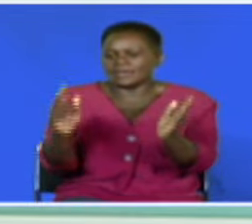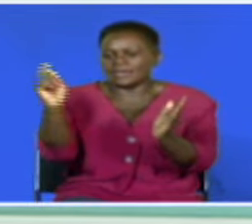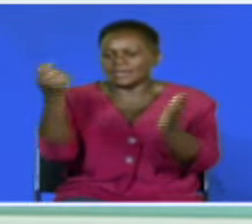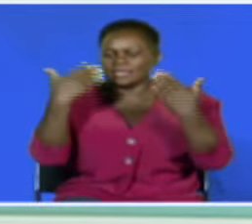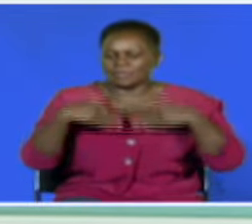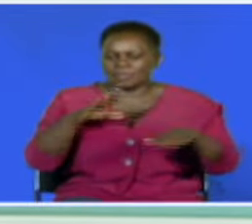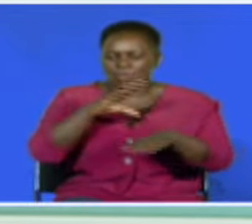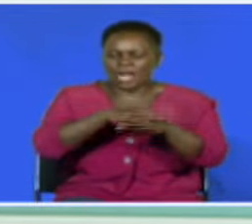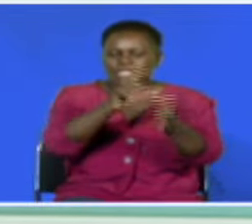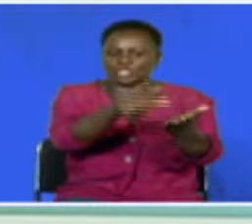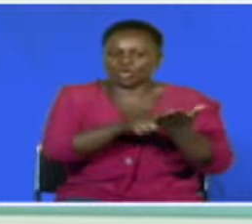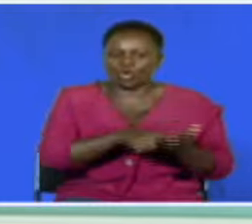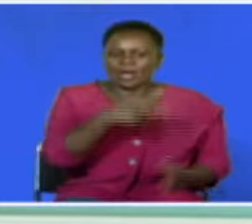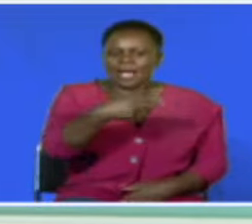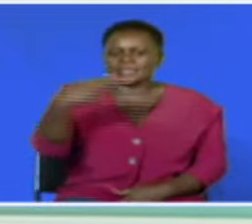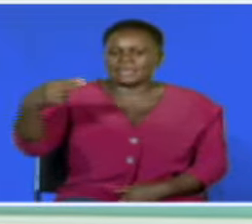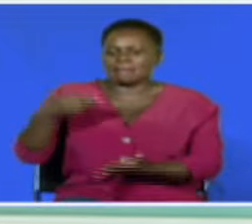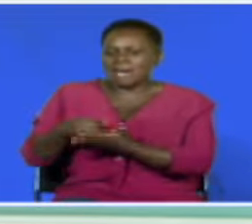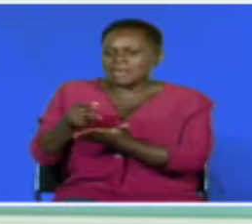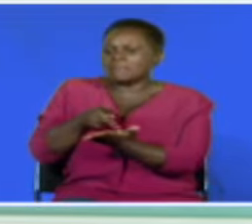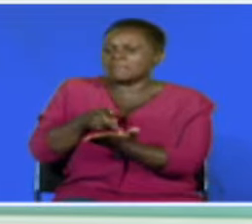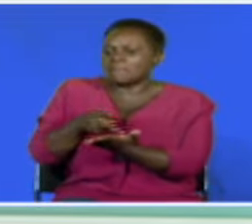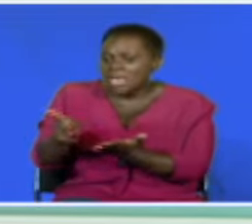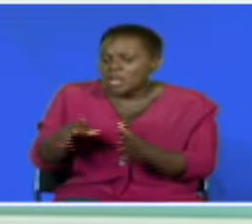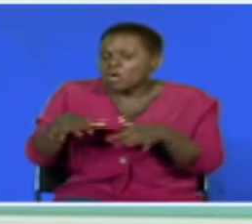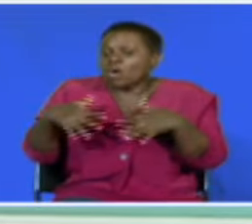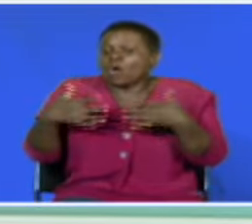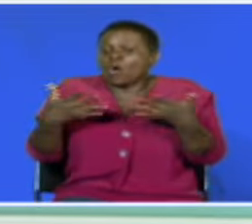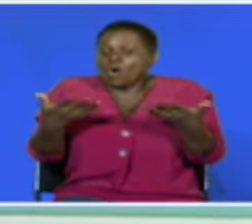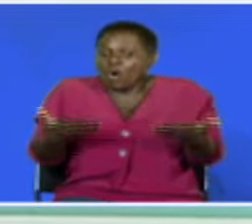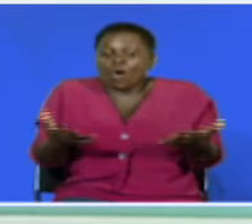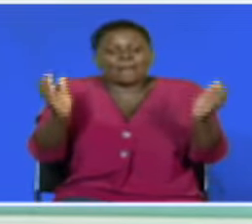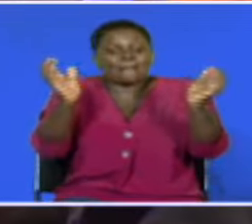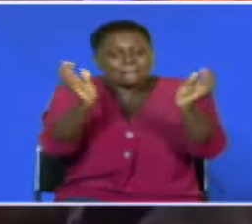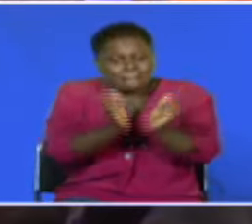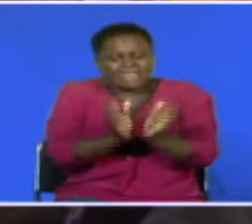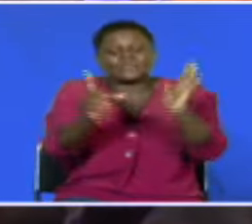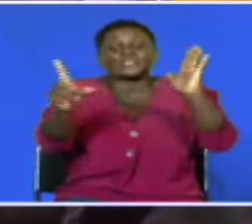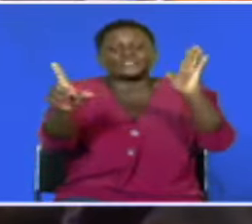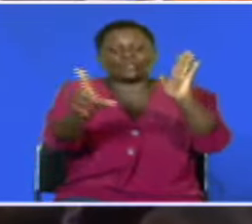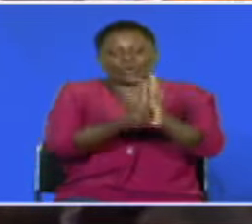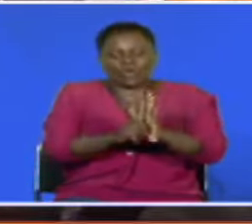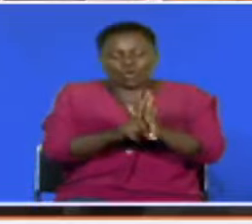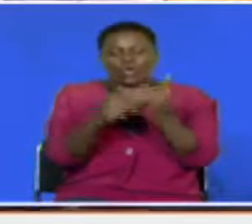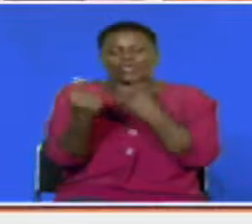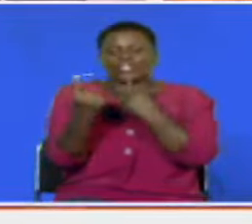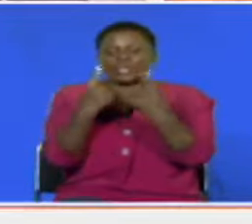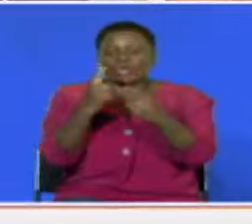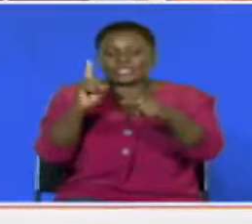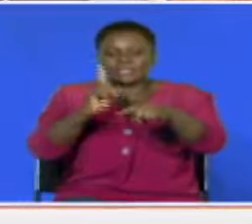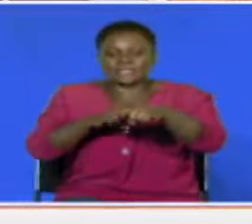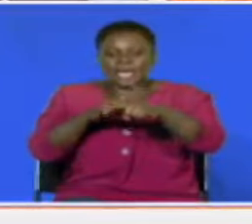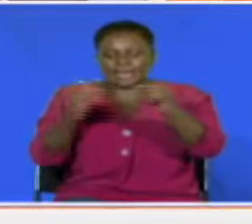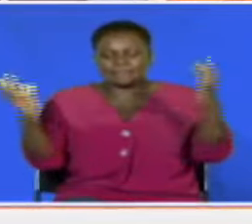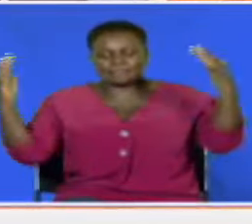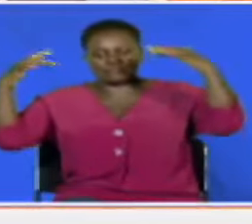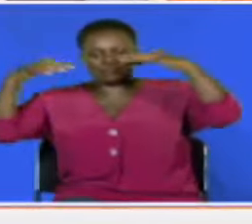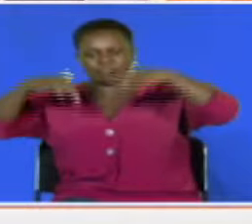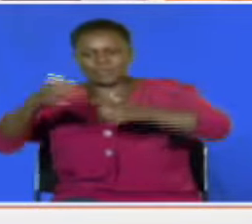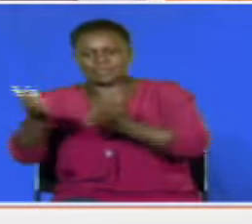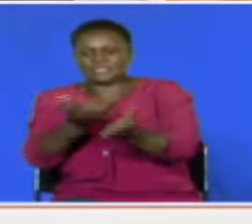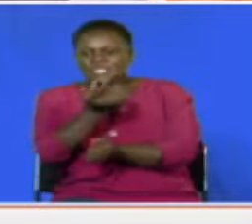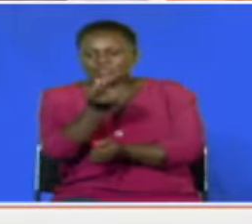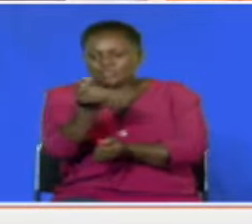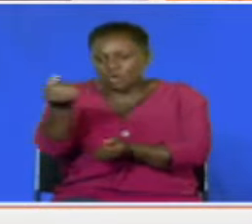Wakenya waliochukua mikopo ya Histler Fund kulipa, la sivyo watachukuliwa hatua za kisheria. Akizungumza katika kongamano la biashara